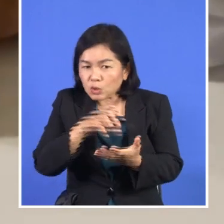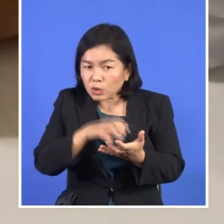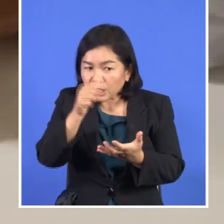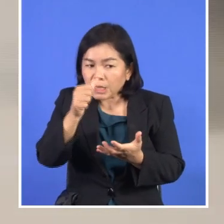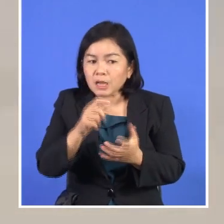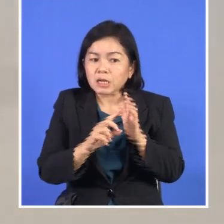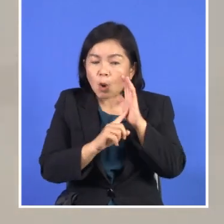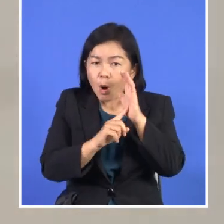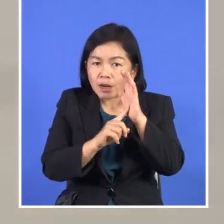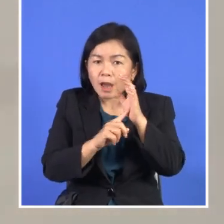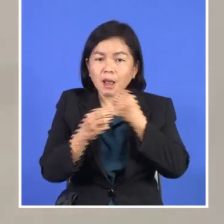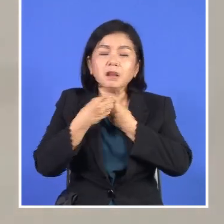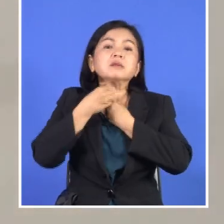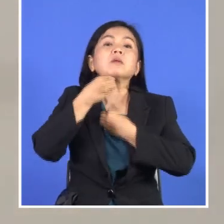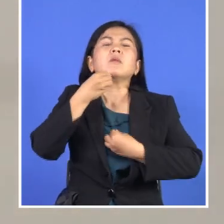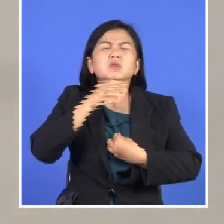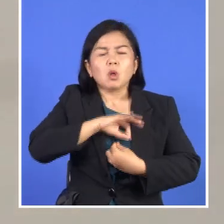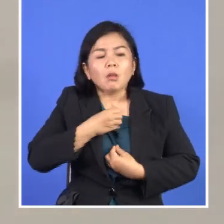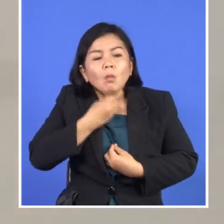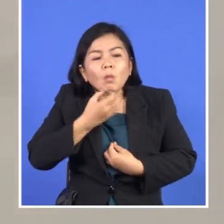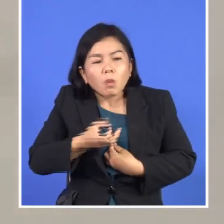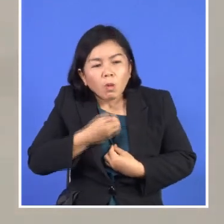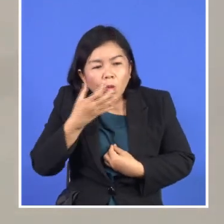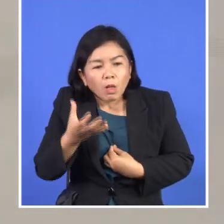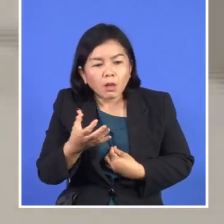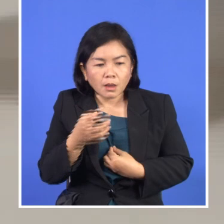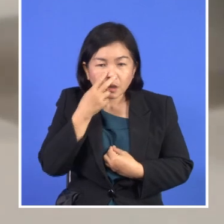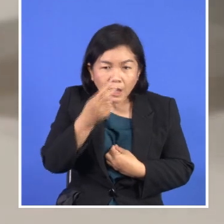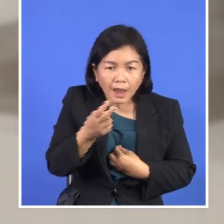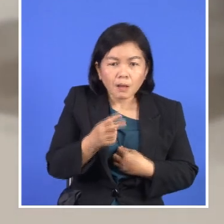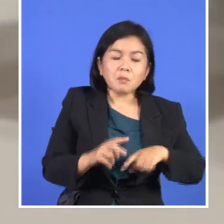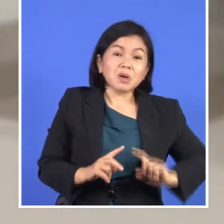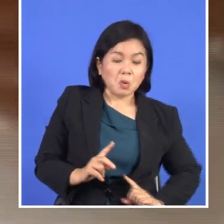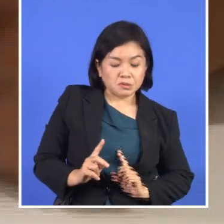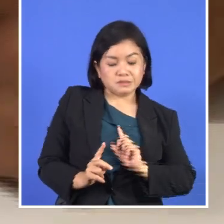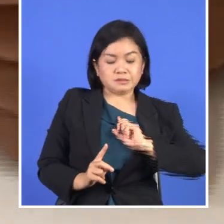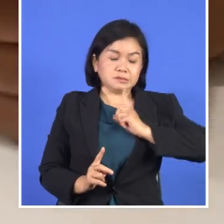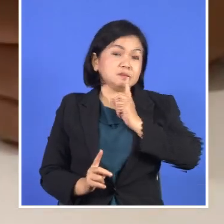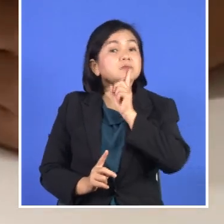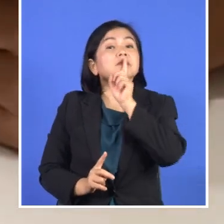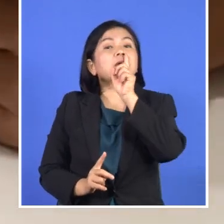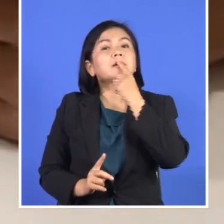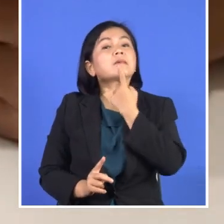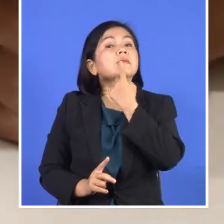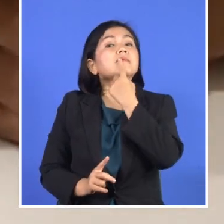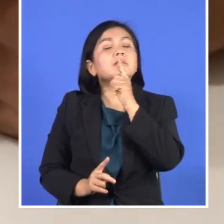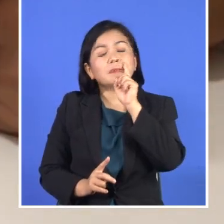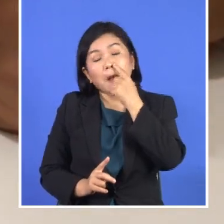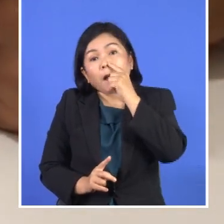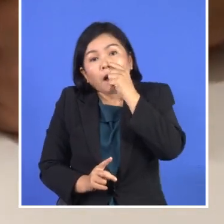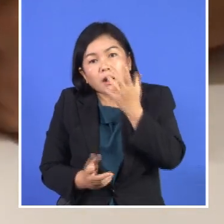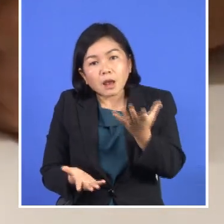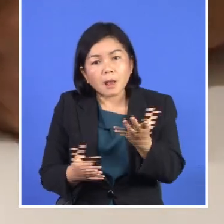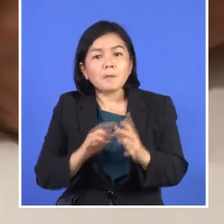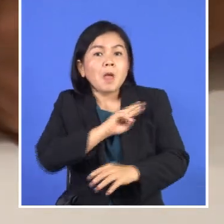นของหลอดอาหารก็ทำให้คลื่นไส้อาเจียนบางตัวก็เนี่ยแหละหาทางออกของมันนะคะออกมาทางปากบ้างจมูกบ้างคุณหมอก็ต้อง